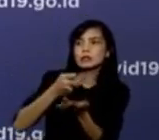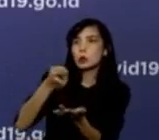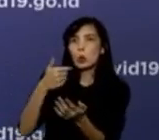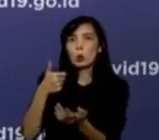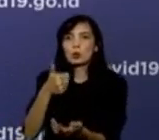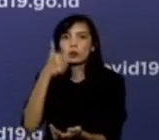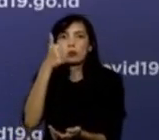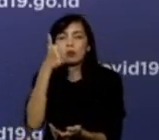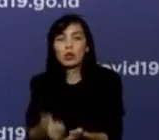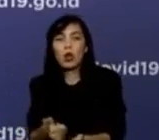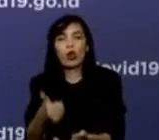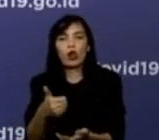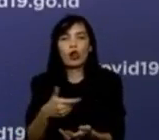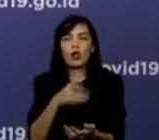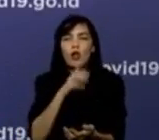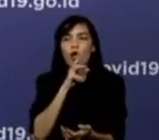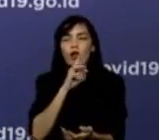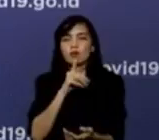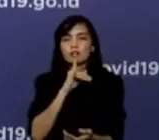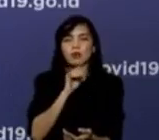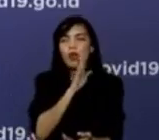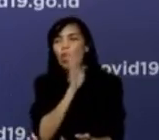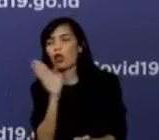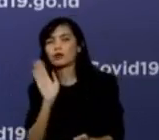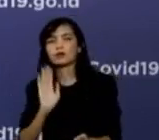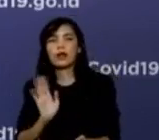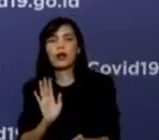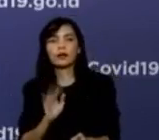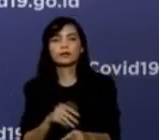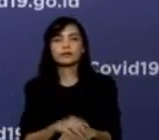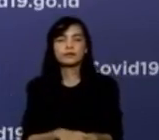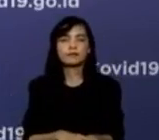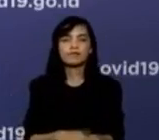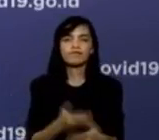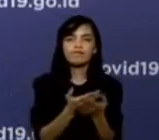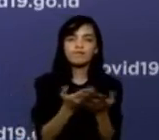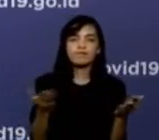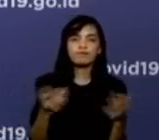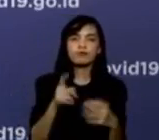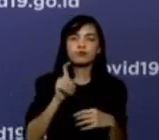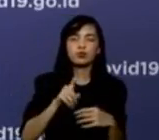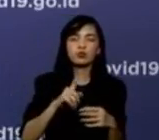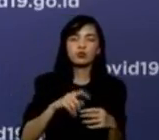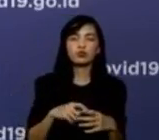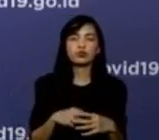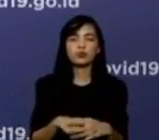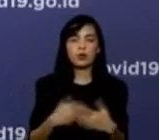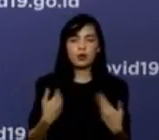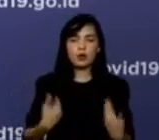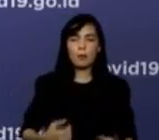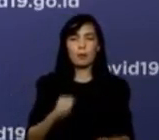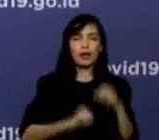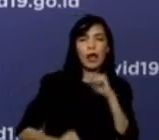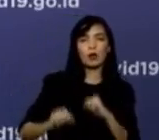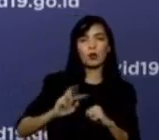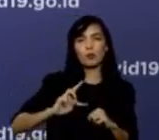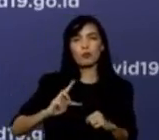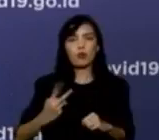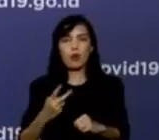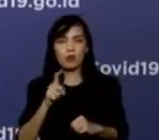bisa dipertanggungjawabkan. Saudara-saudara, butuh perubahan perilaku